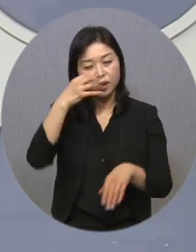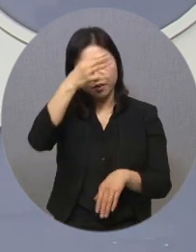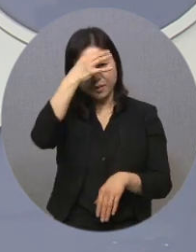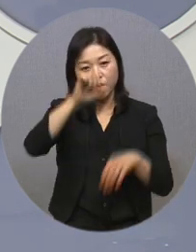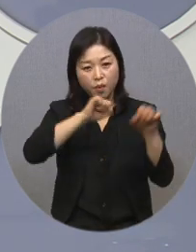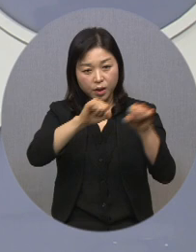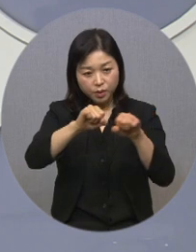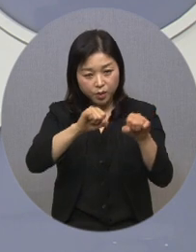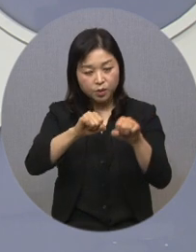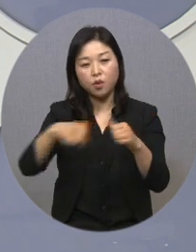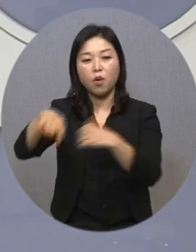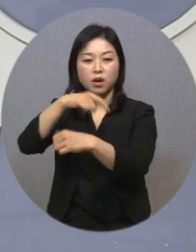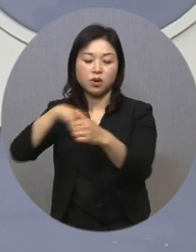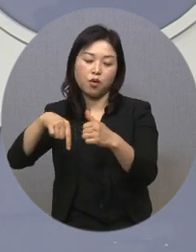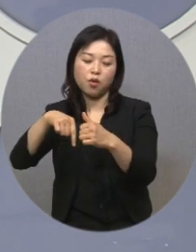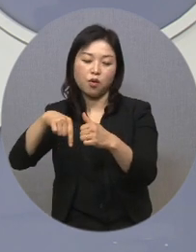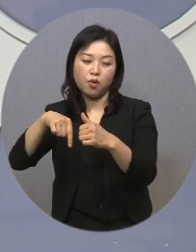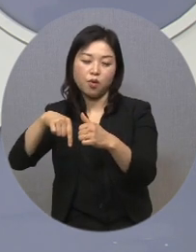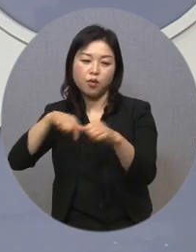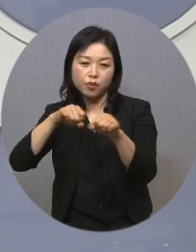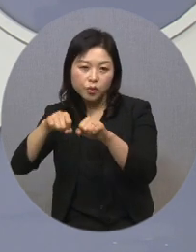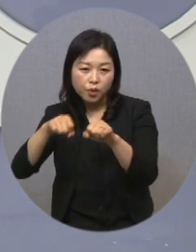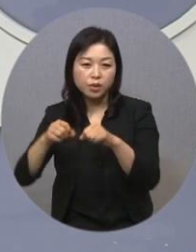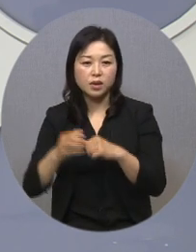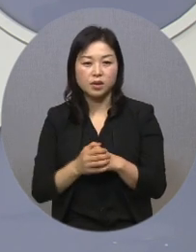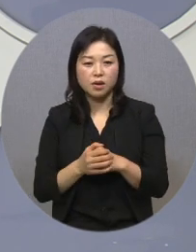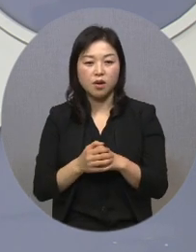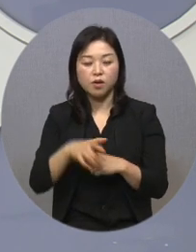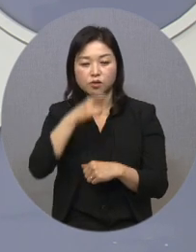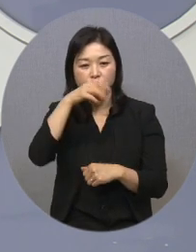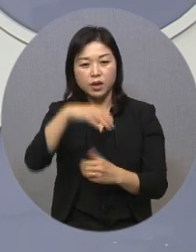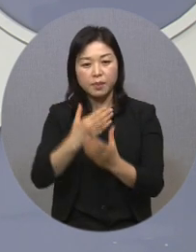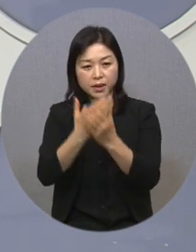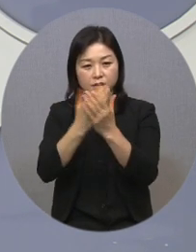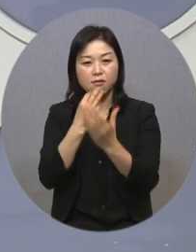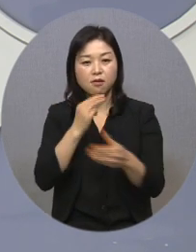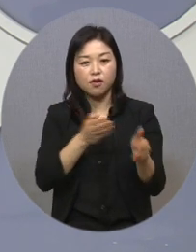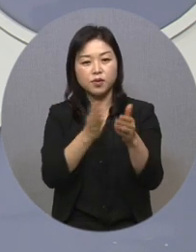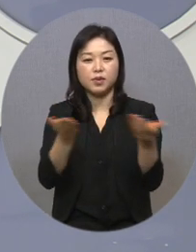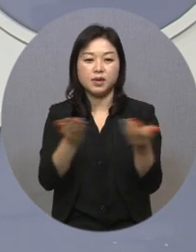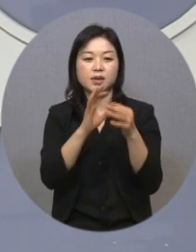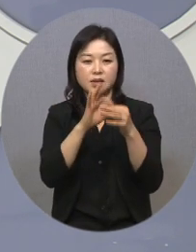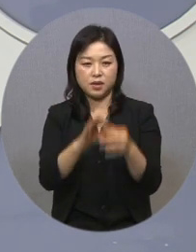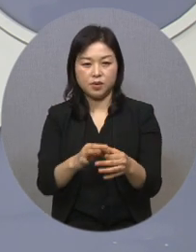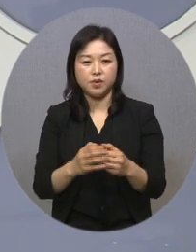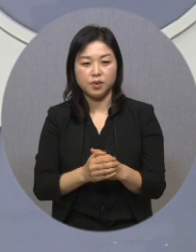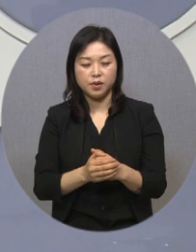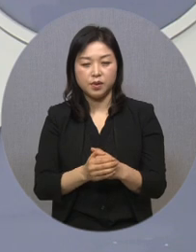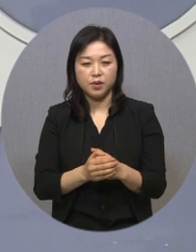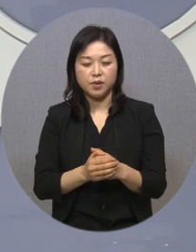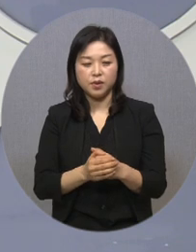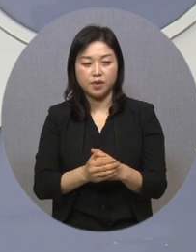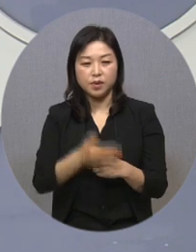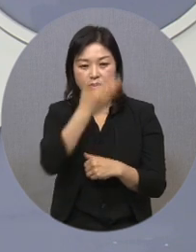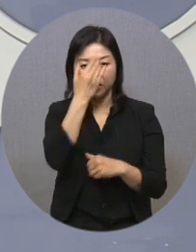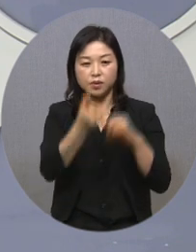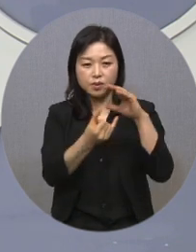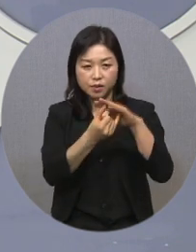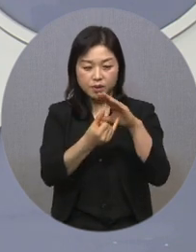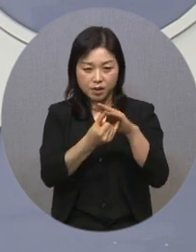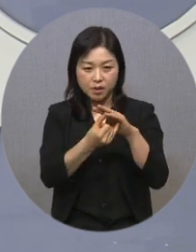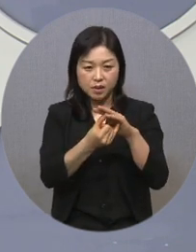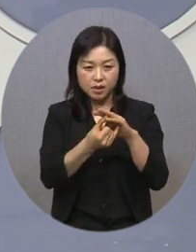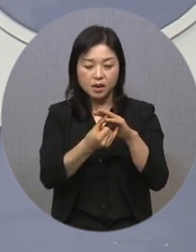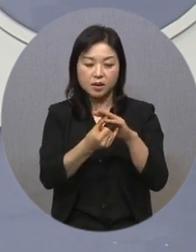하면서 수원의 발전과 경기도의 일들을 함께 했는데 청소년 진로교육들을 좀 함께 우리가 같이